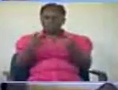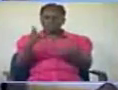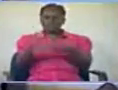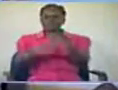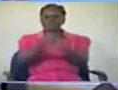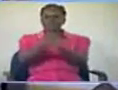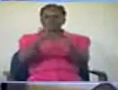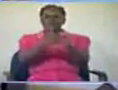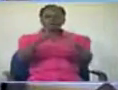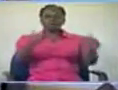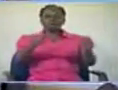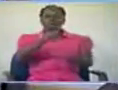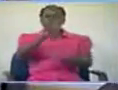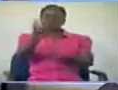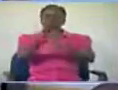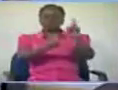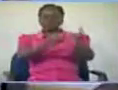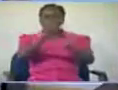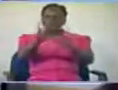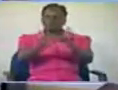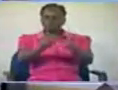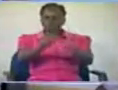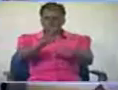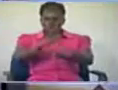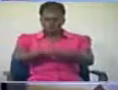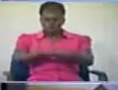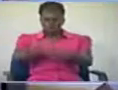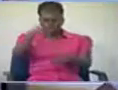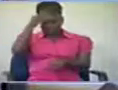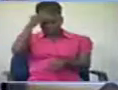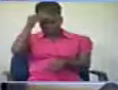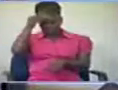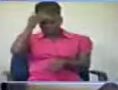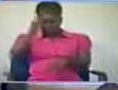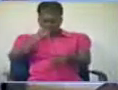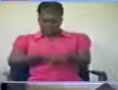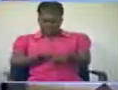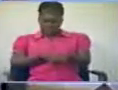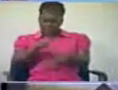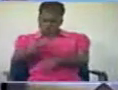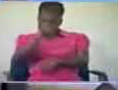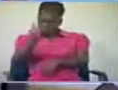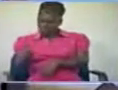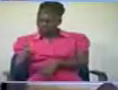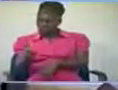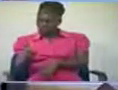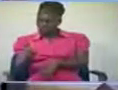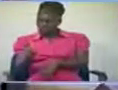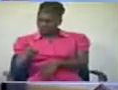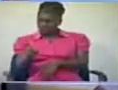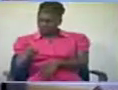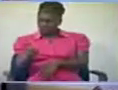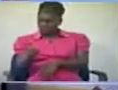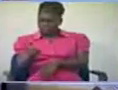tumekwepa kuuliza maswali juu ya utenda kazi wa walimu. Sababu wakati unapouliza swali,